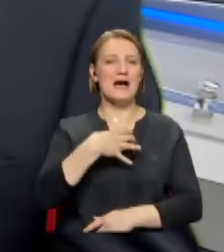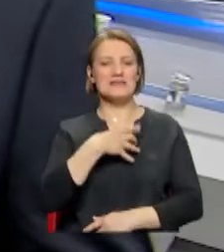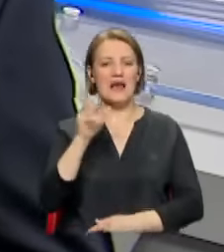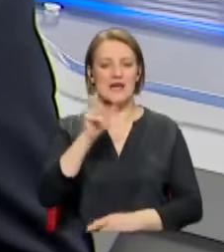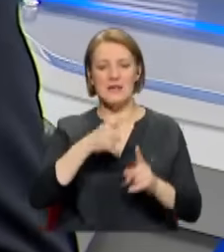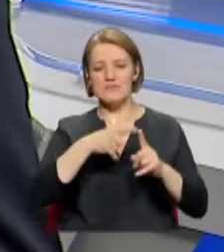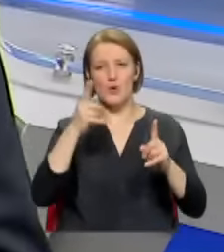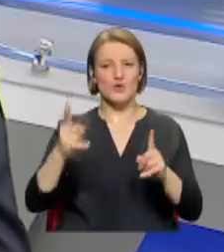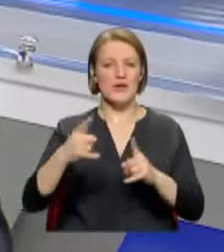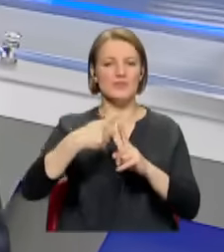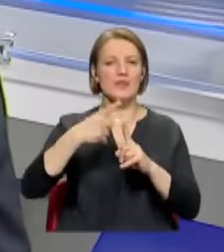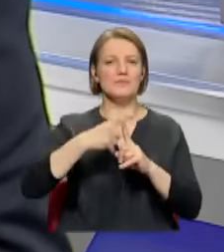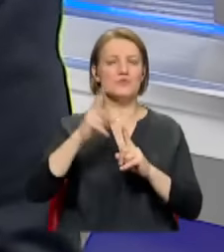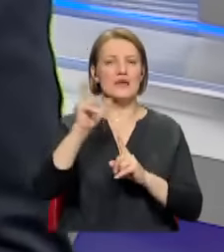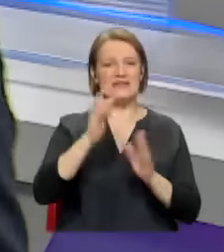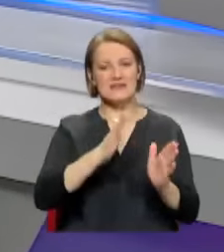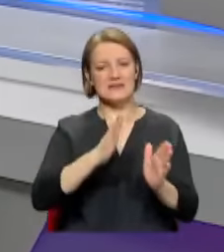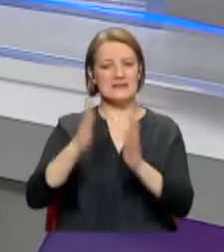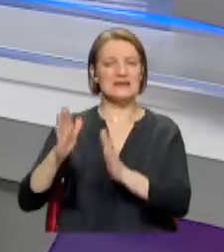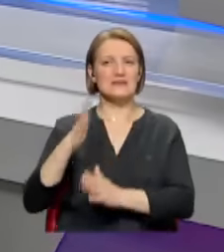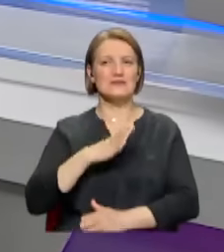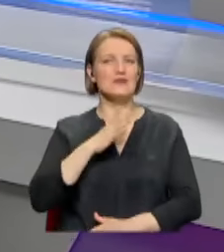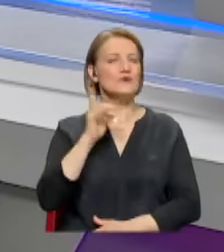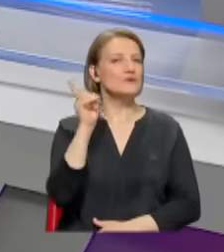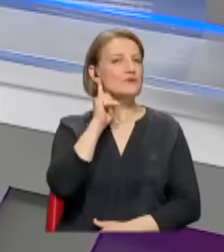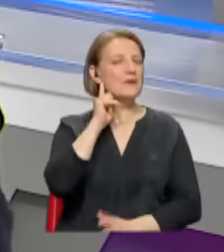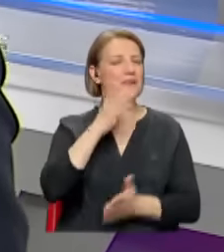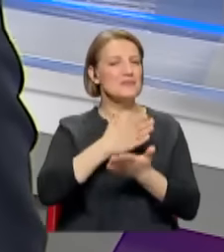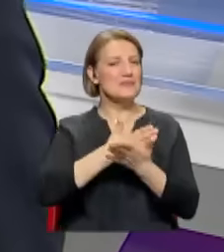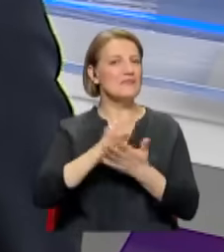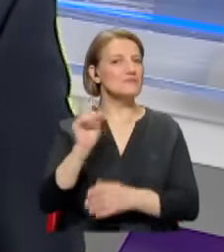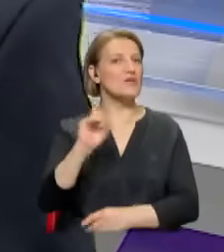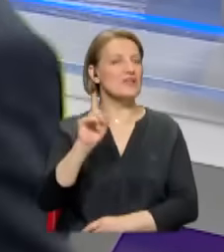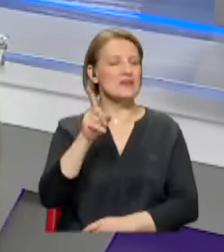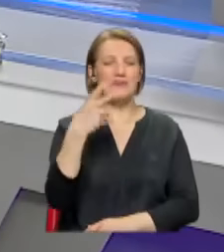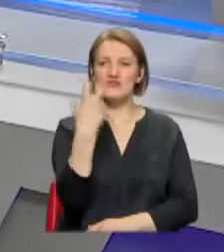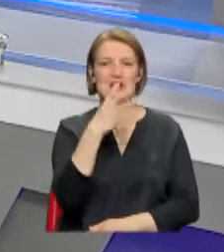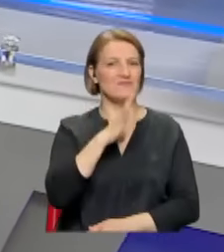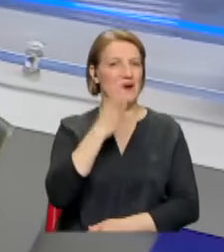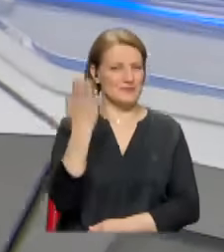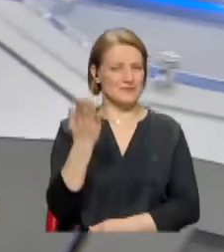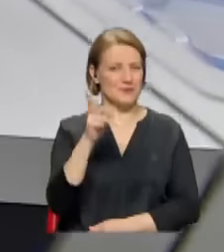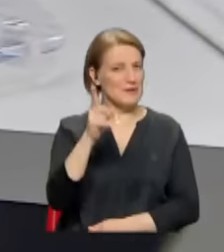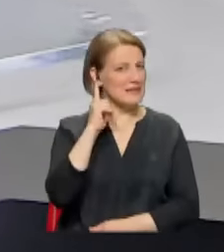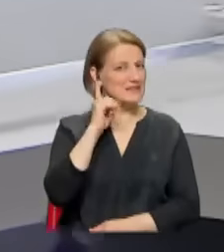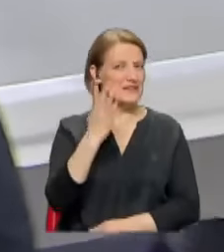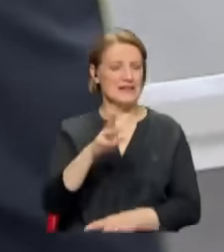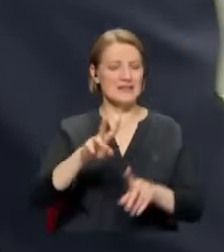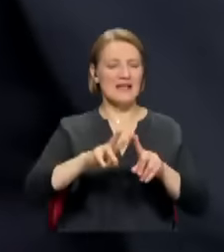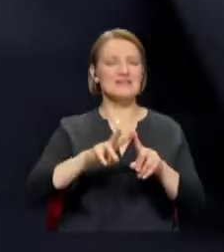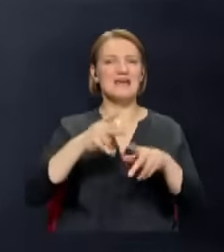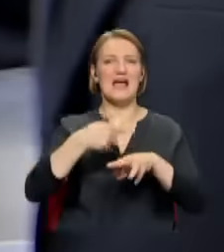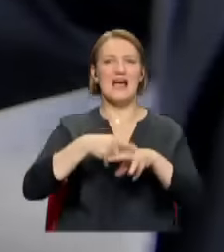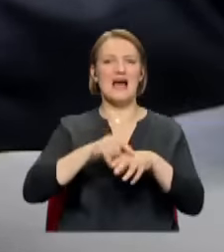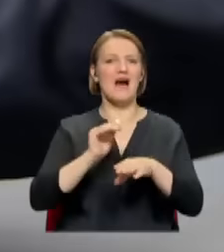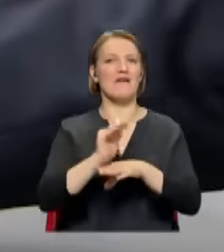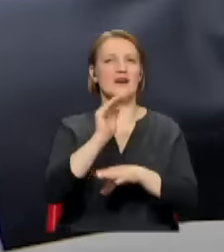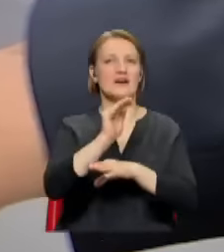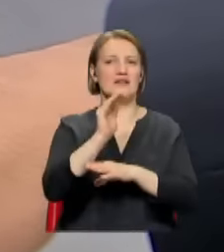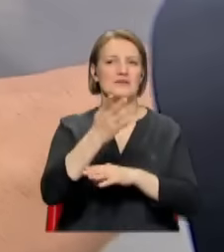ayı boyunca Temmuz'a da sarksın istiyoruz. Kulağımızda sürekli çalacak bir şarkıyı dinleteceğiz size. Nazlı Eray,